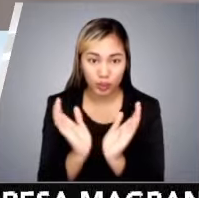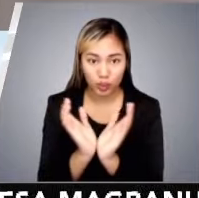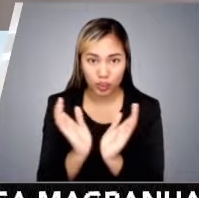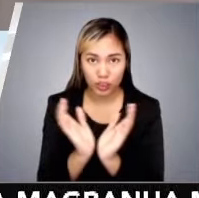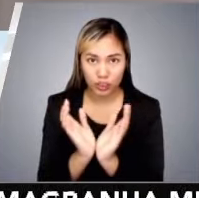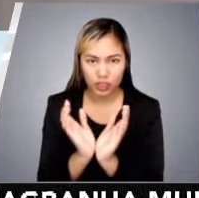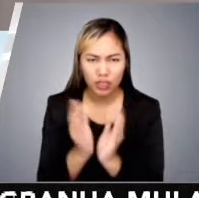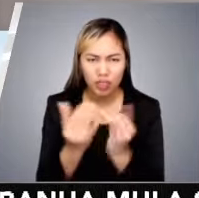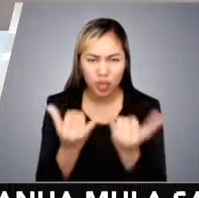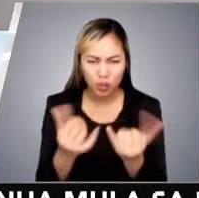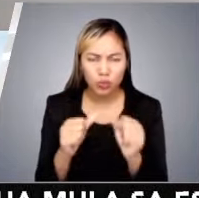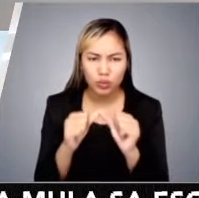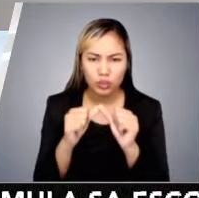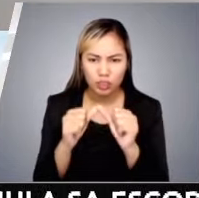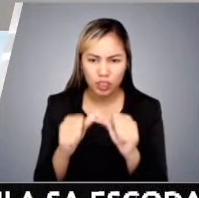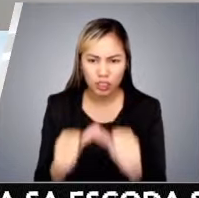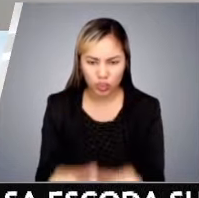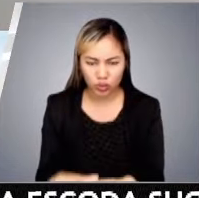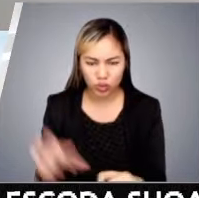ang kanyang nanay.